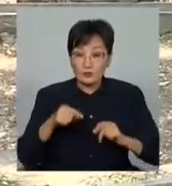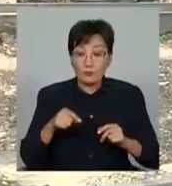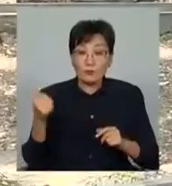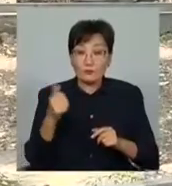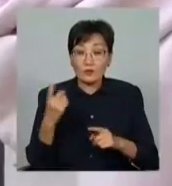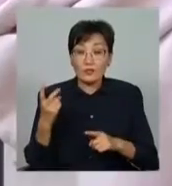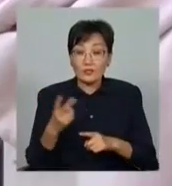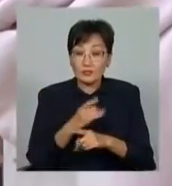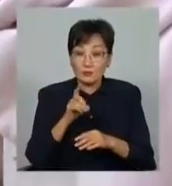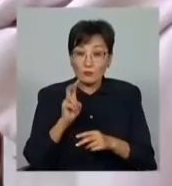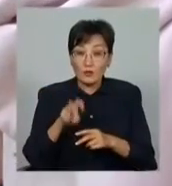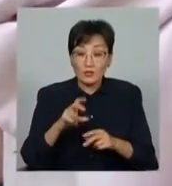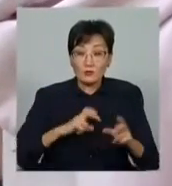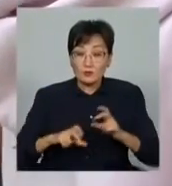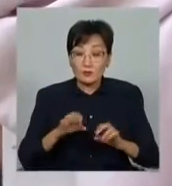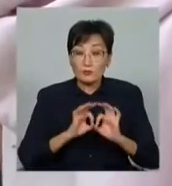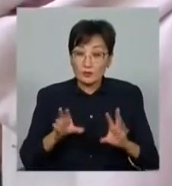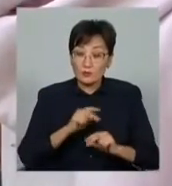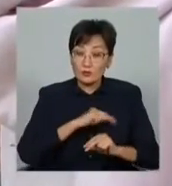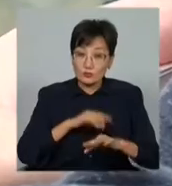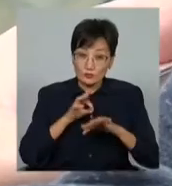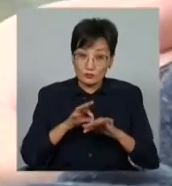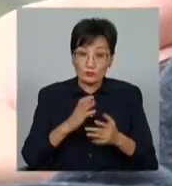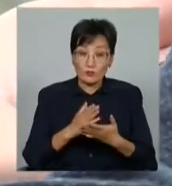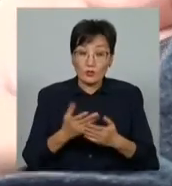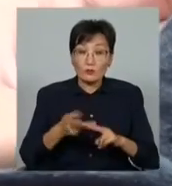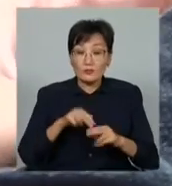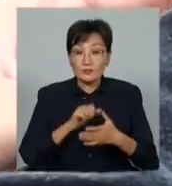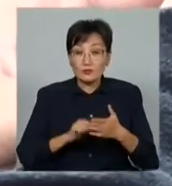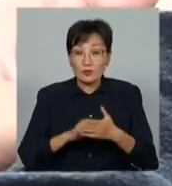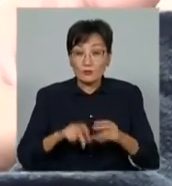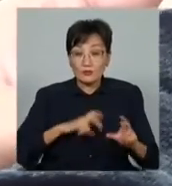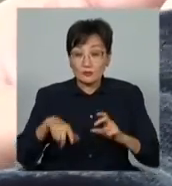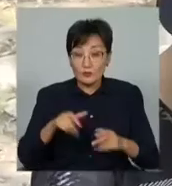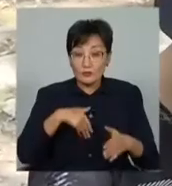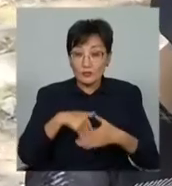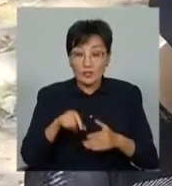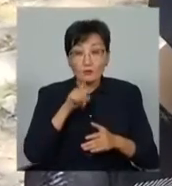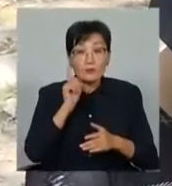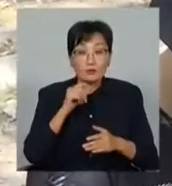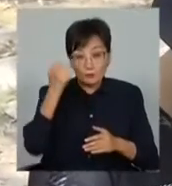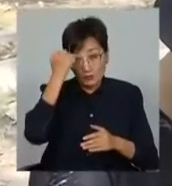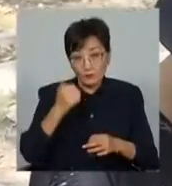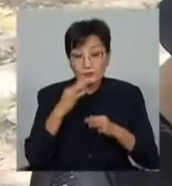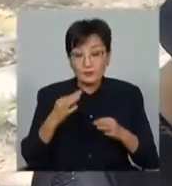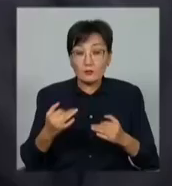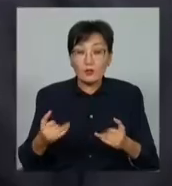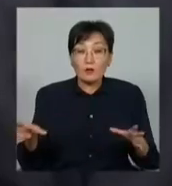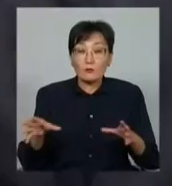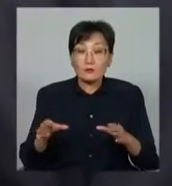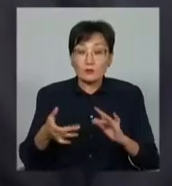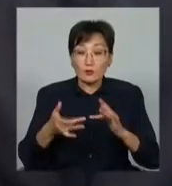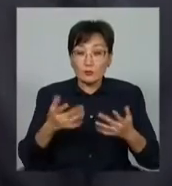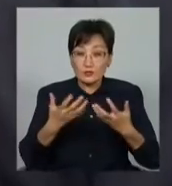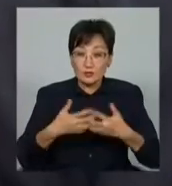аптасына екі рет барып, студенттерге үгіт-насихат жұмыстарын жүргізеді. Сол себепті білім алушылар белсенді жастарға алғыс айта отырып, замандастарын